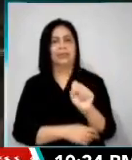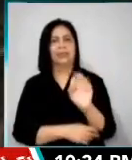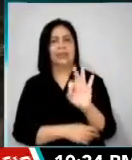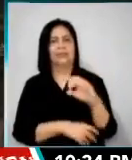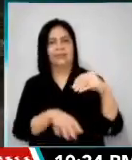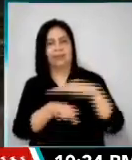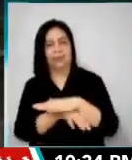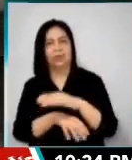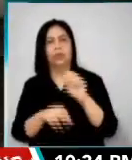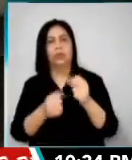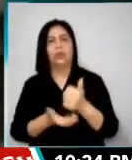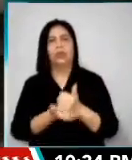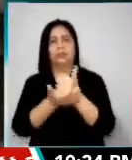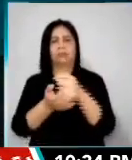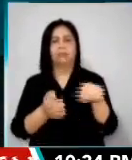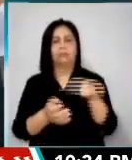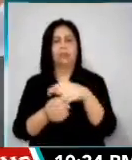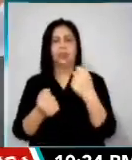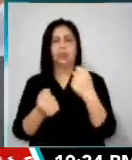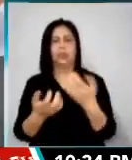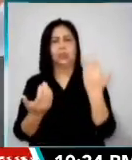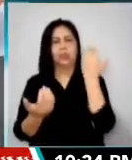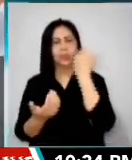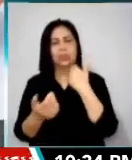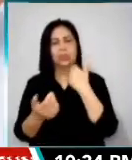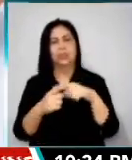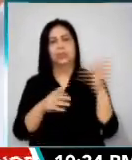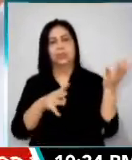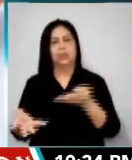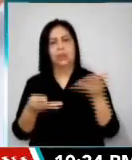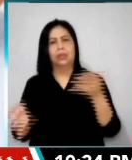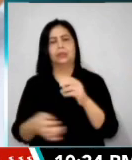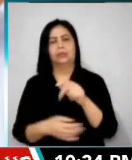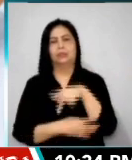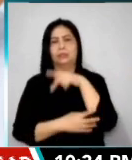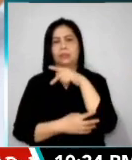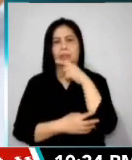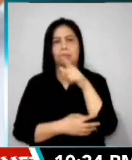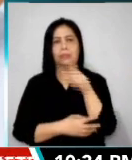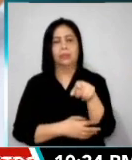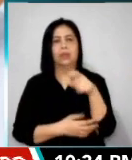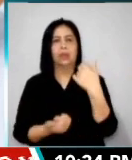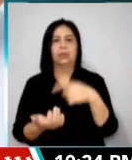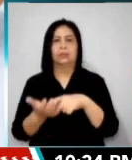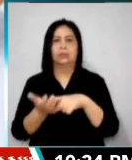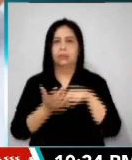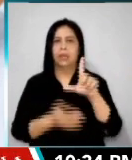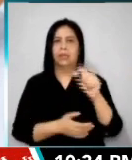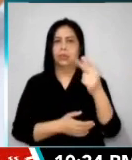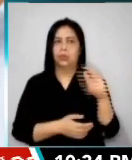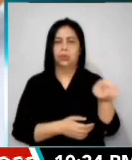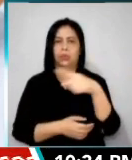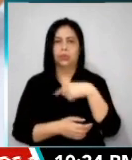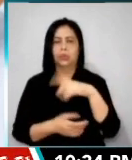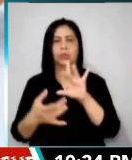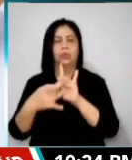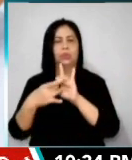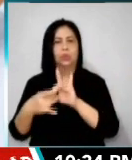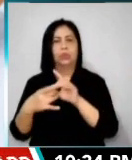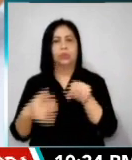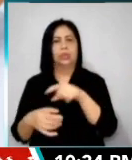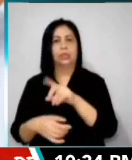ang mahigpit ng supply ng baboy. Nakukumpel ang LGUs and other agencies na makipag-cooperate sa DA and